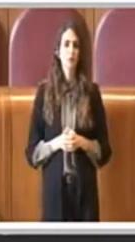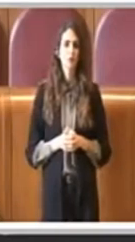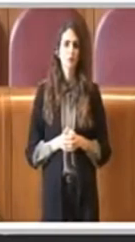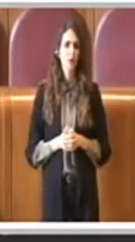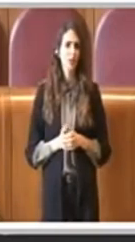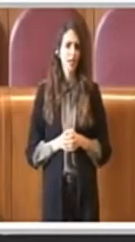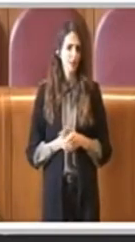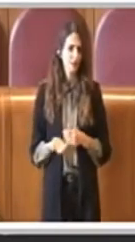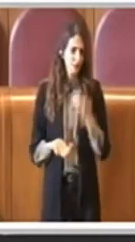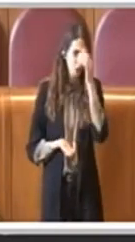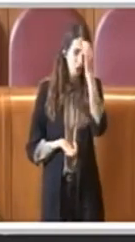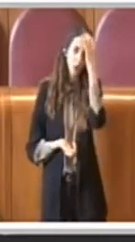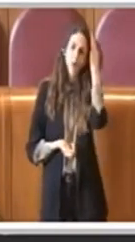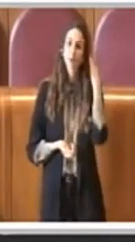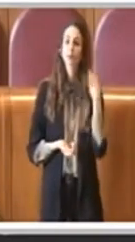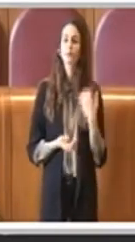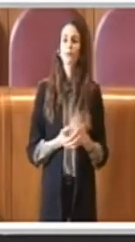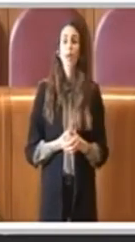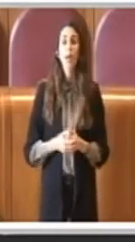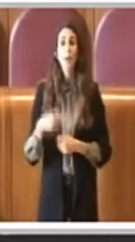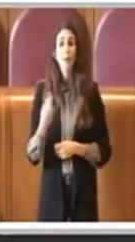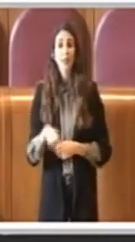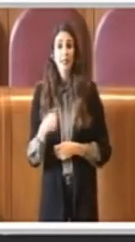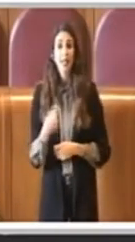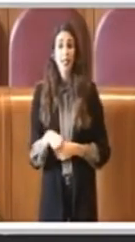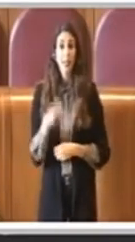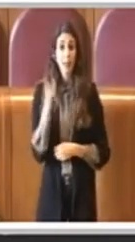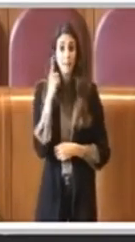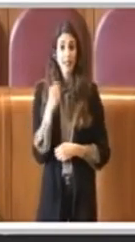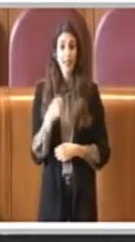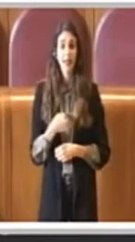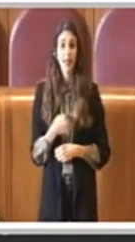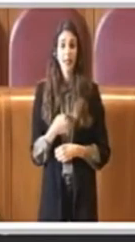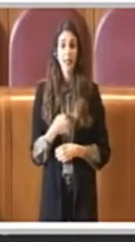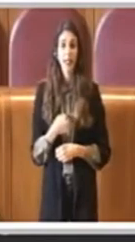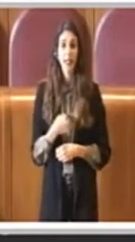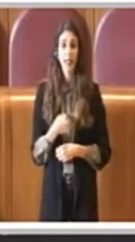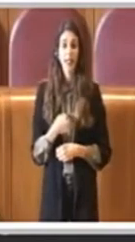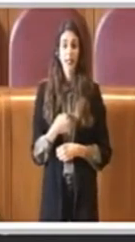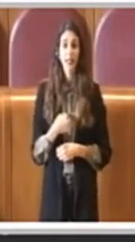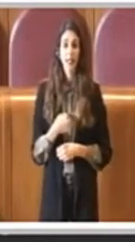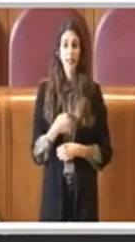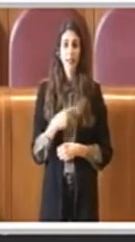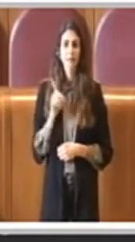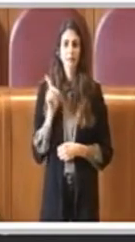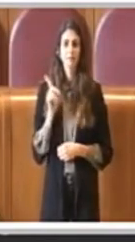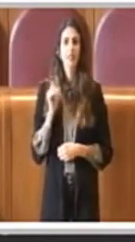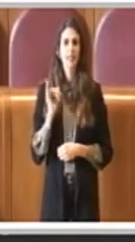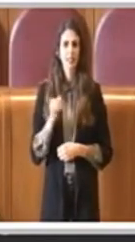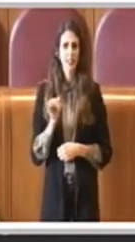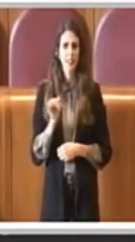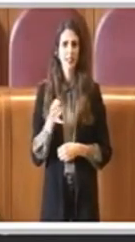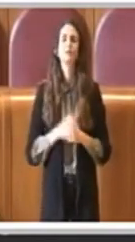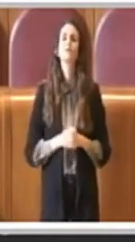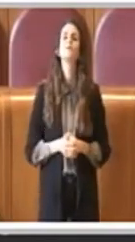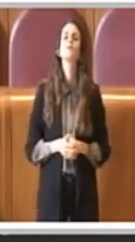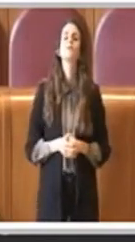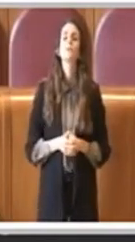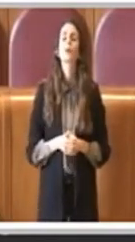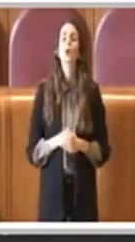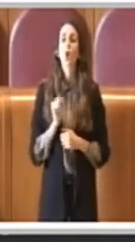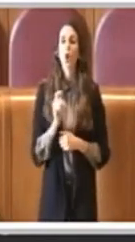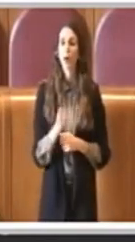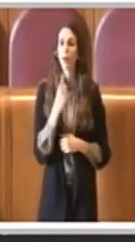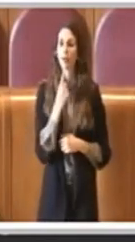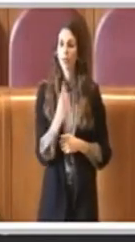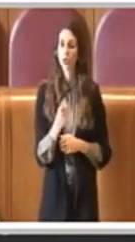Più E mi sente? Mi sente, sì, Presidente? ora sì. Ok. Allora,